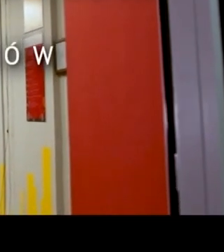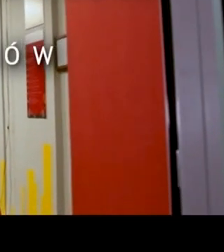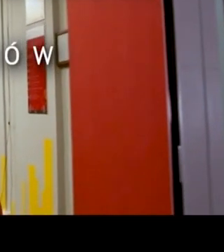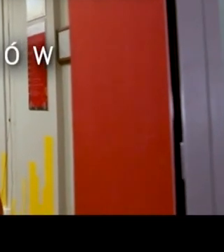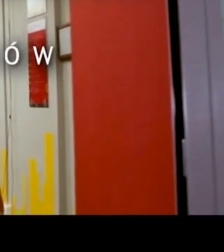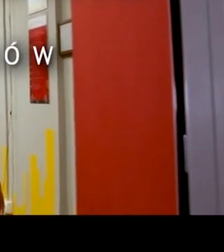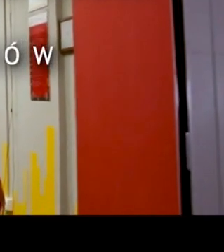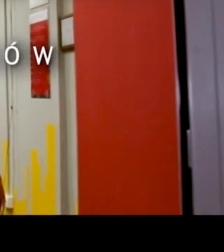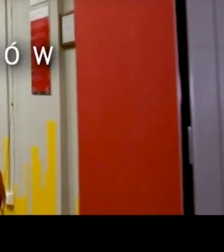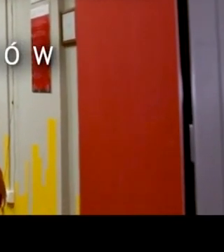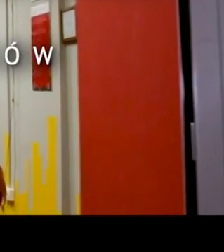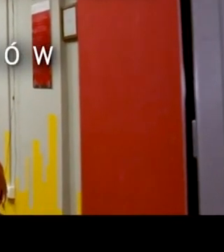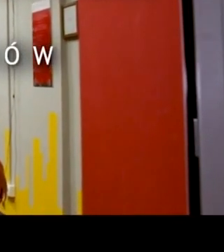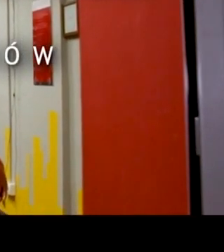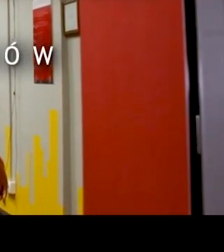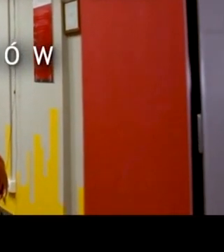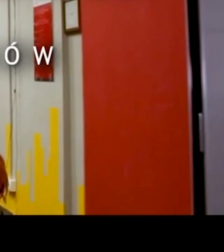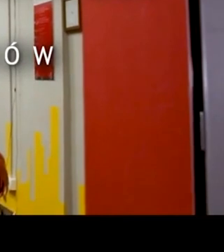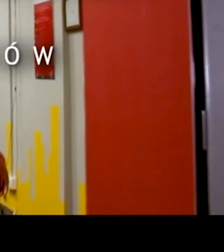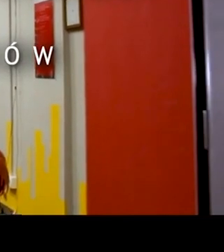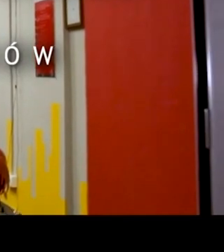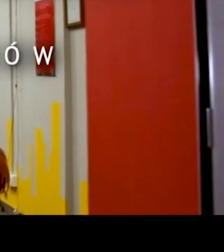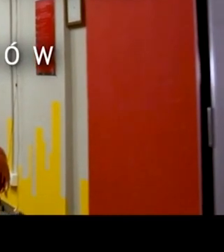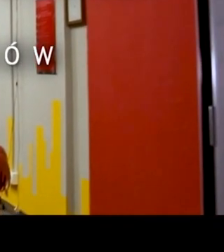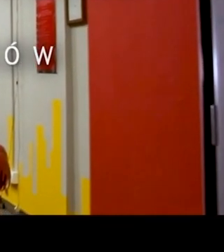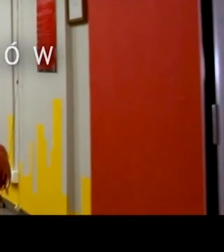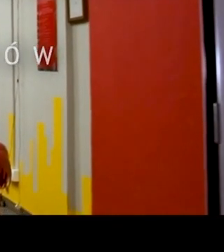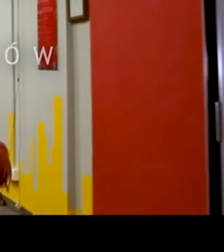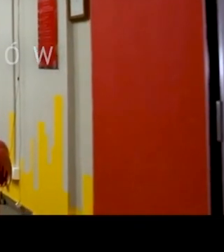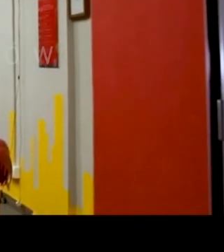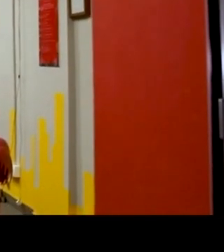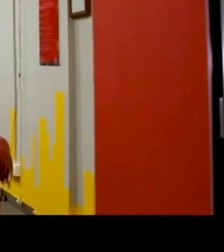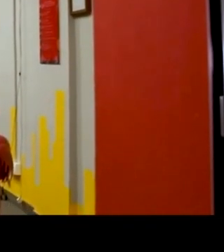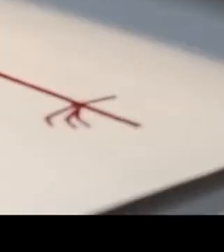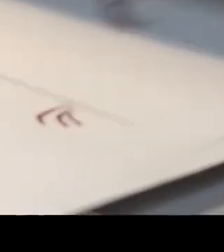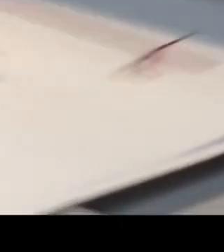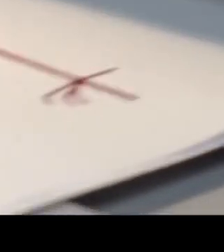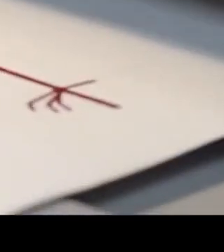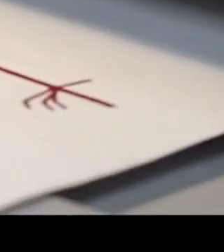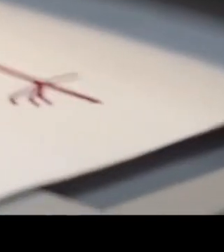Studencka strefa aktywności. Królestwo flamingów.